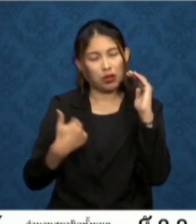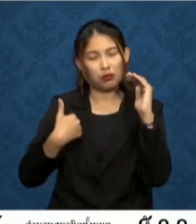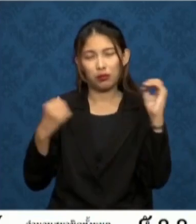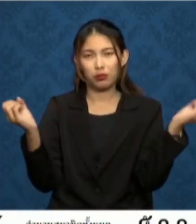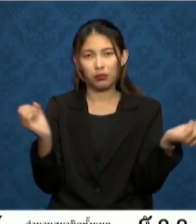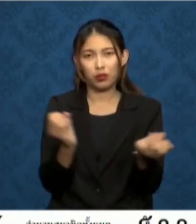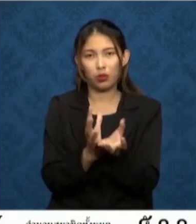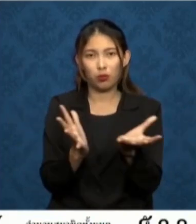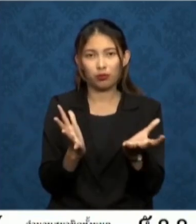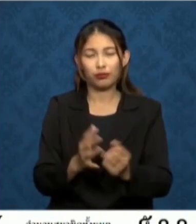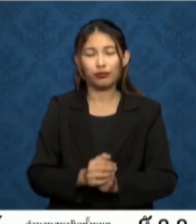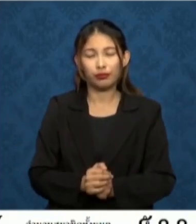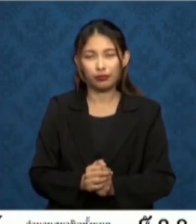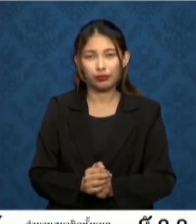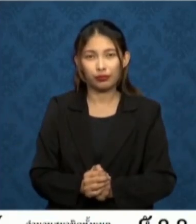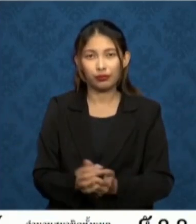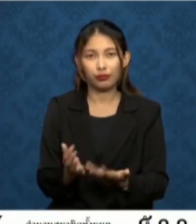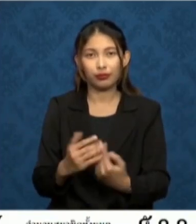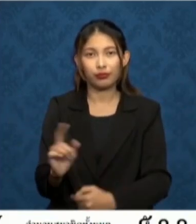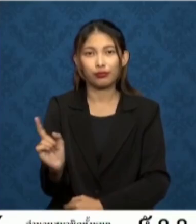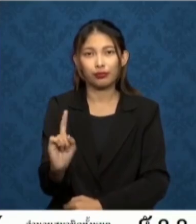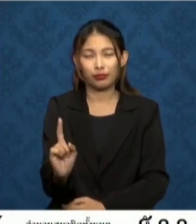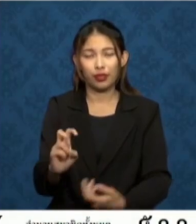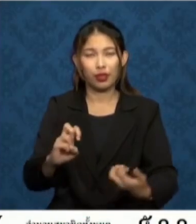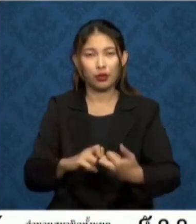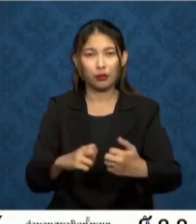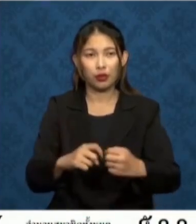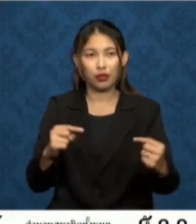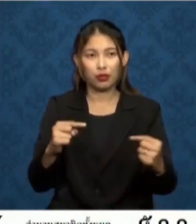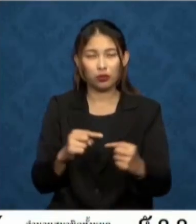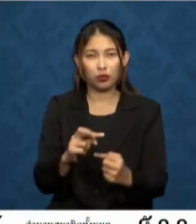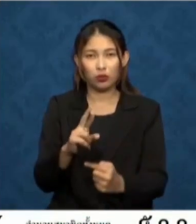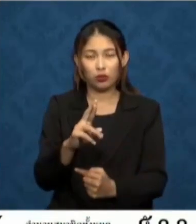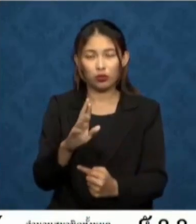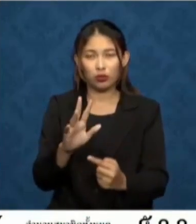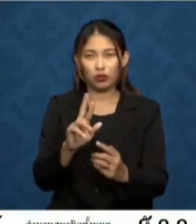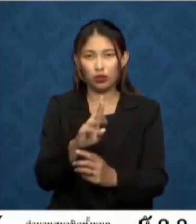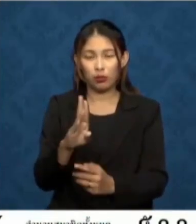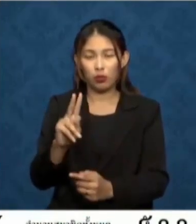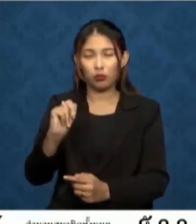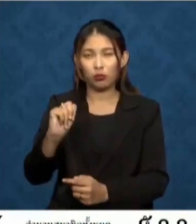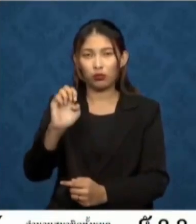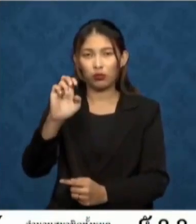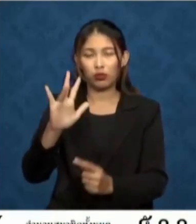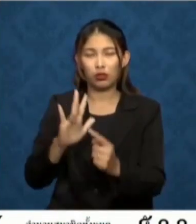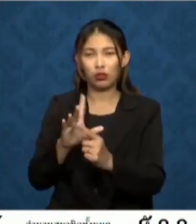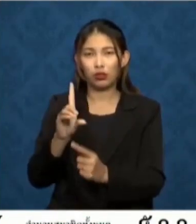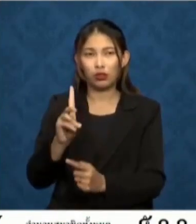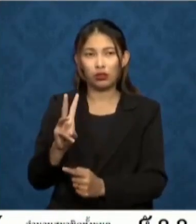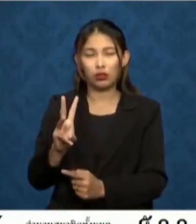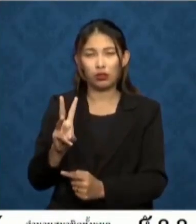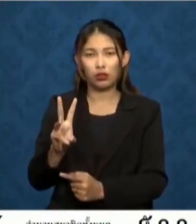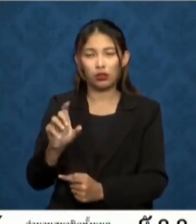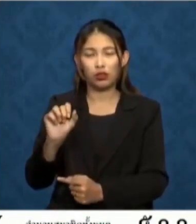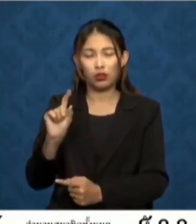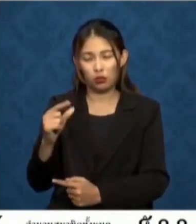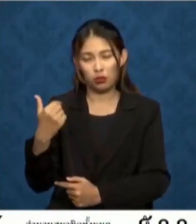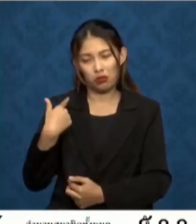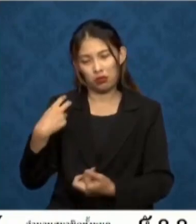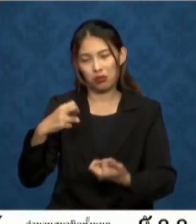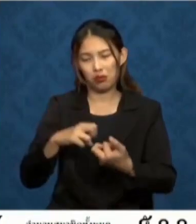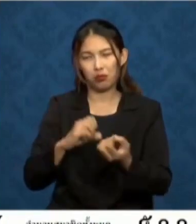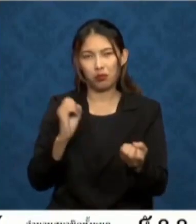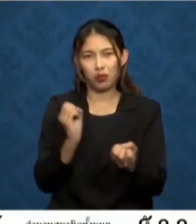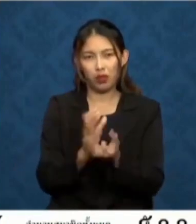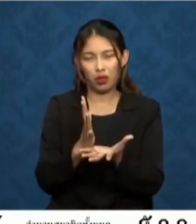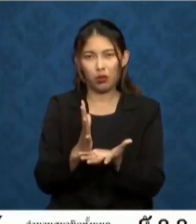ากนอกจากนี้ครับท่านประธานครับปัญหาระบบนิเวศของทะเลสาบสงขลาในปัจจุบันกำลังโดนทำลายลงไปเรื่อยๆครับผ